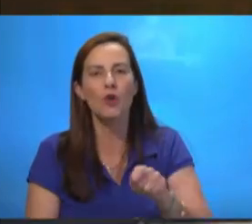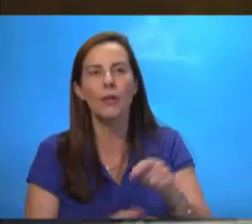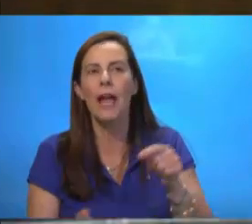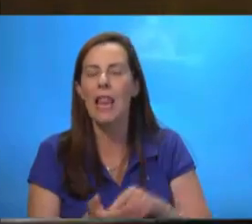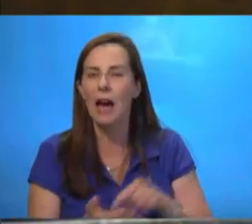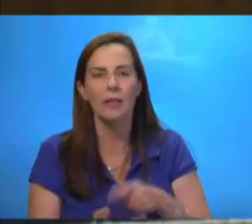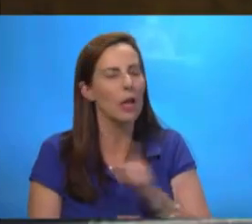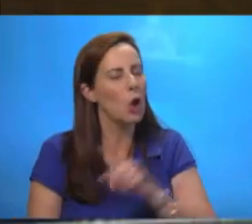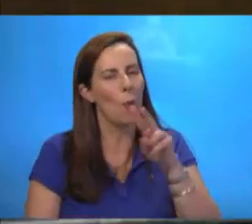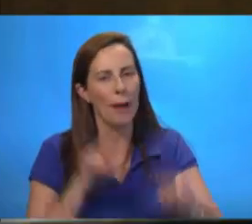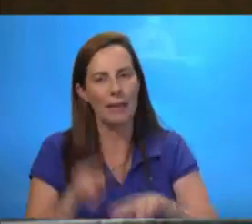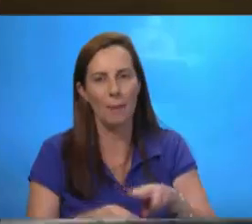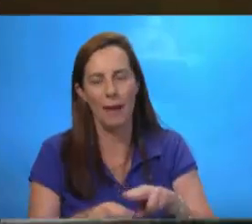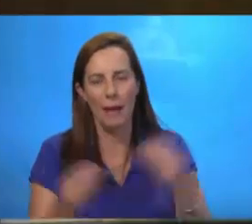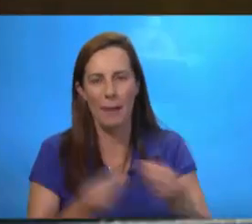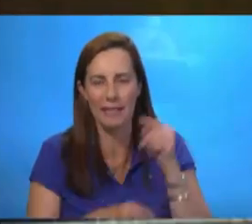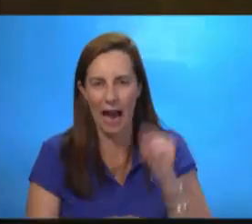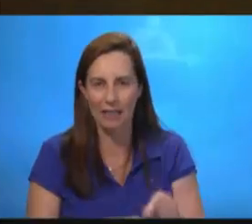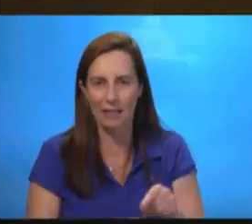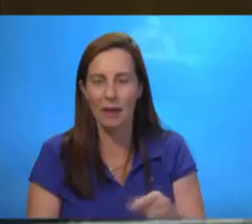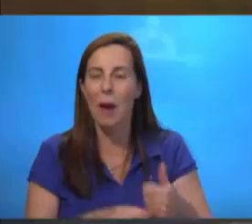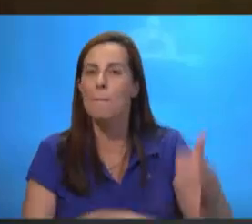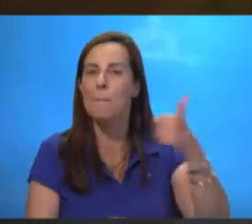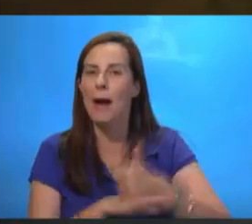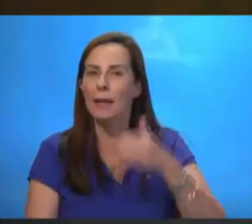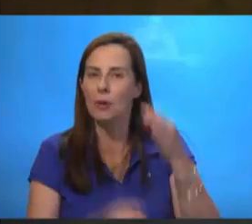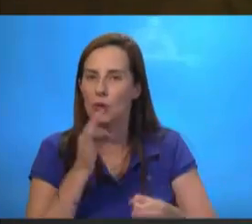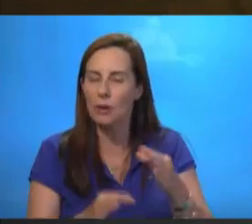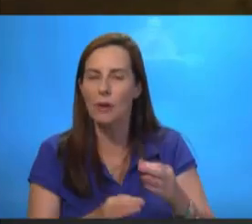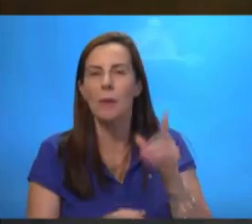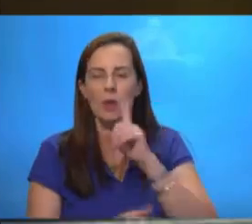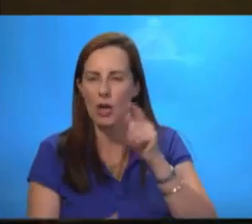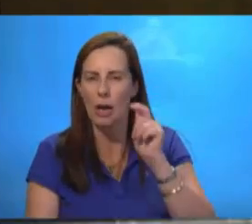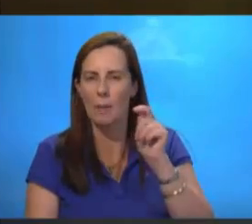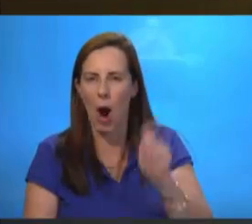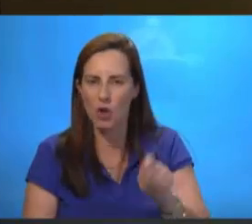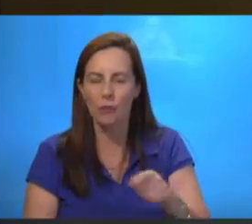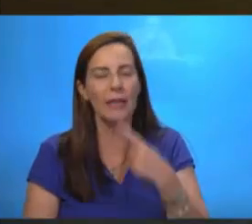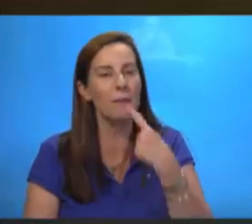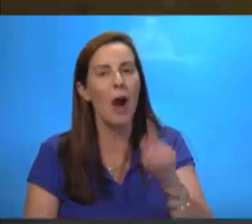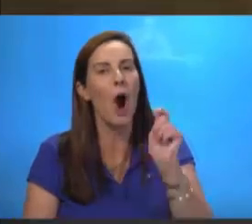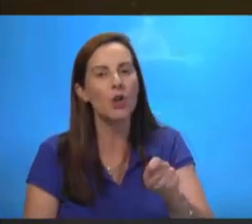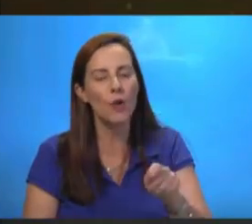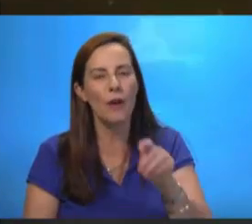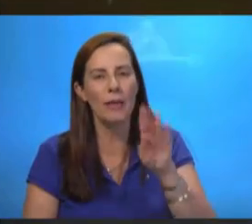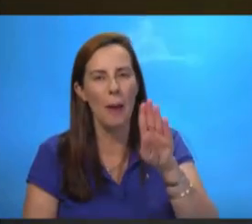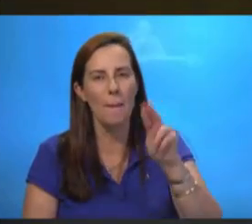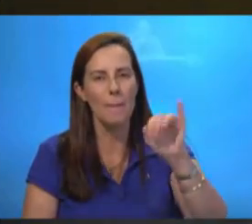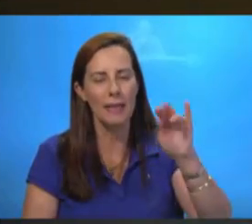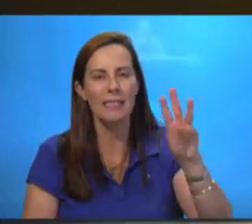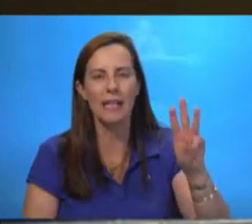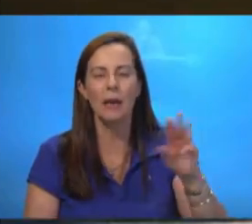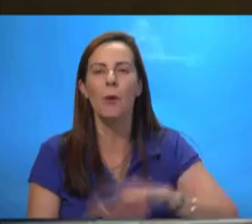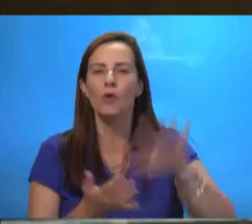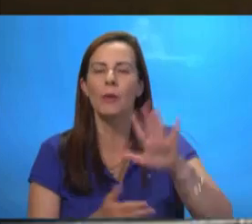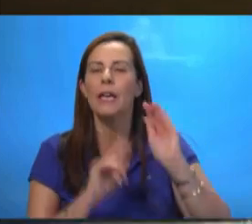לא מטפלת בעניין זה. מהנהלת בתי המשפט בשם השופט בני סגי נמסר, השופט בני סגי מחודש מאי הגיש